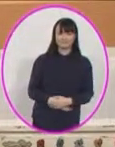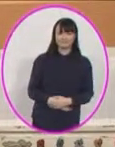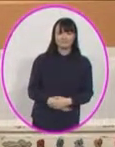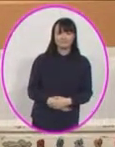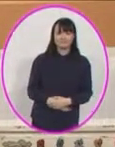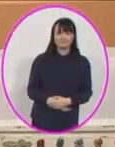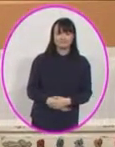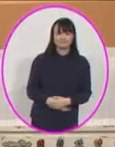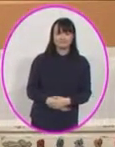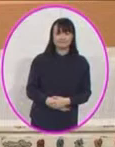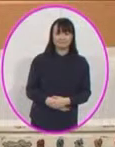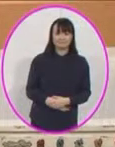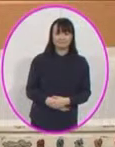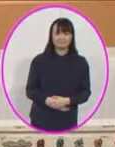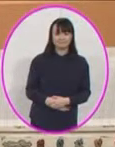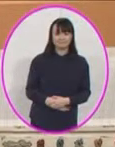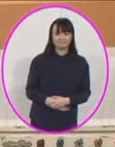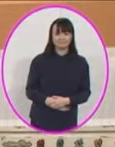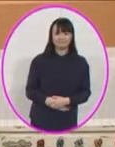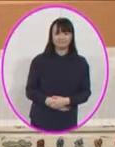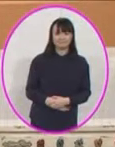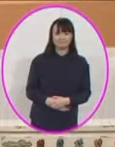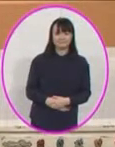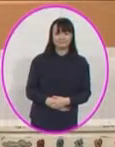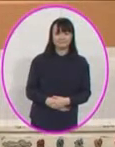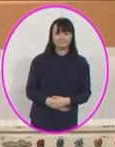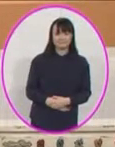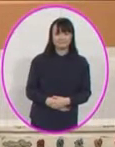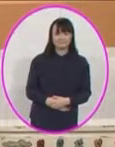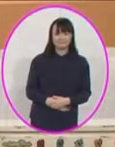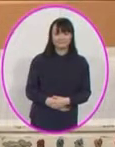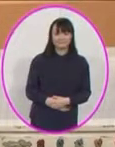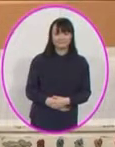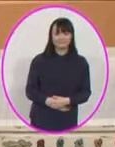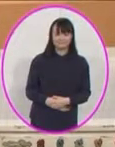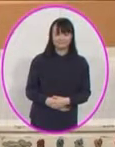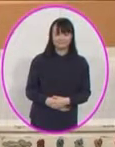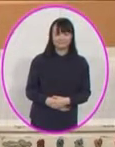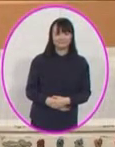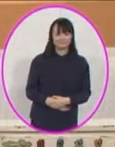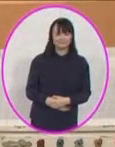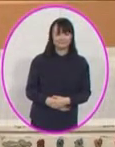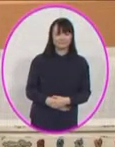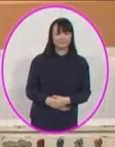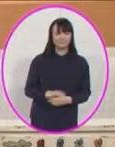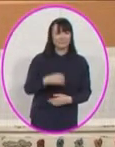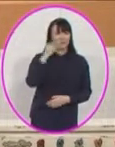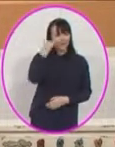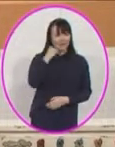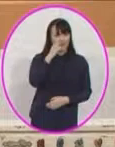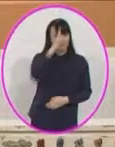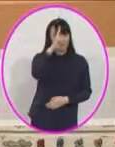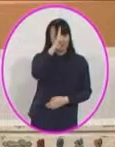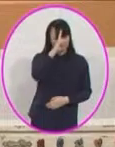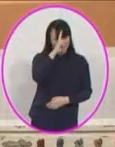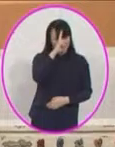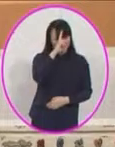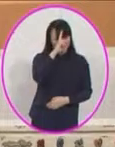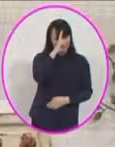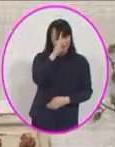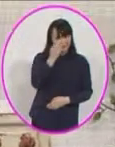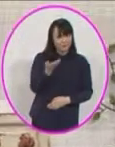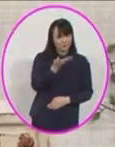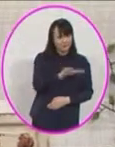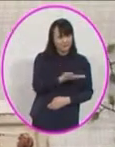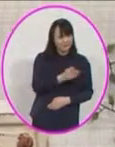ですこんにちはですこんにちははいこれでおはようそして今日はできましたじゃあ次こん